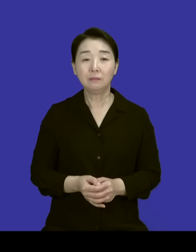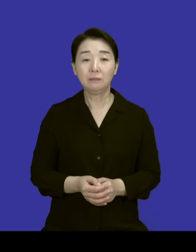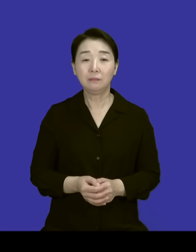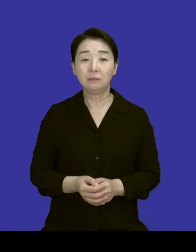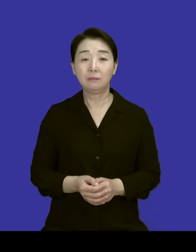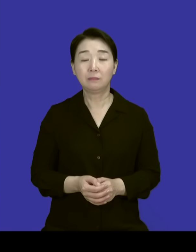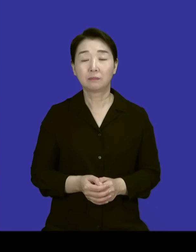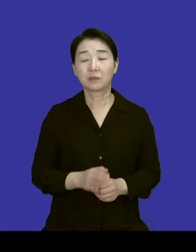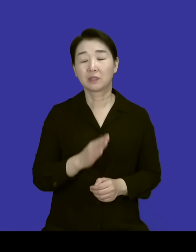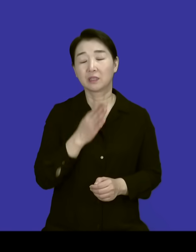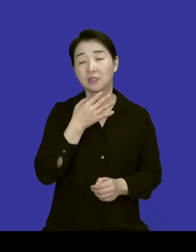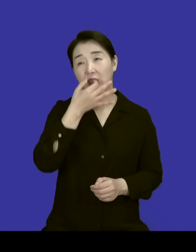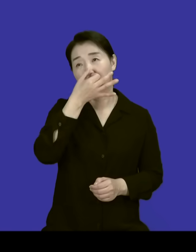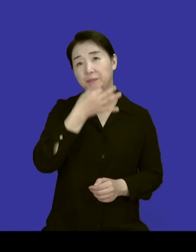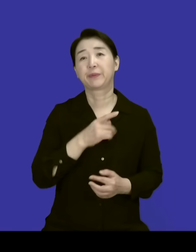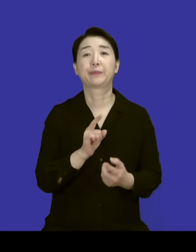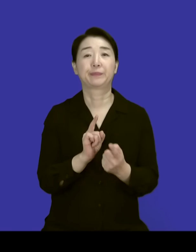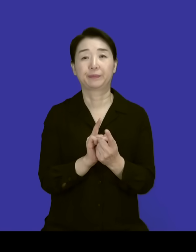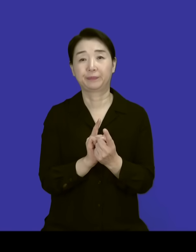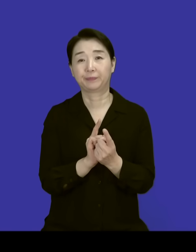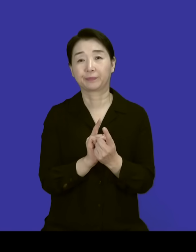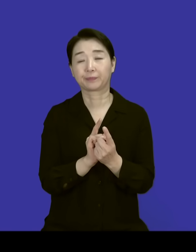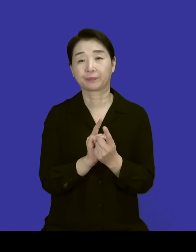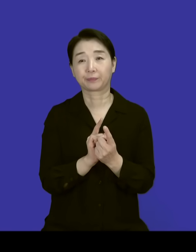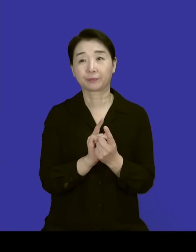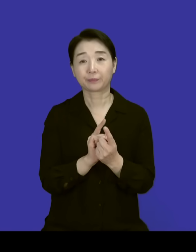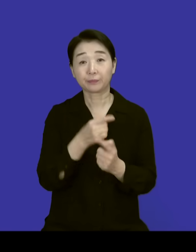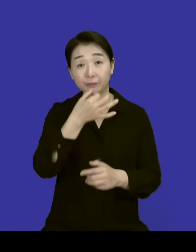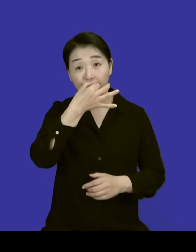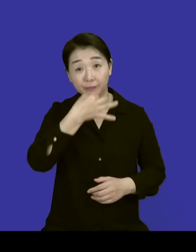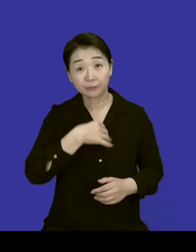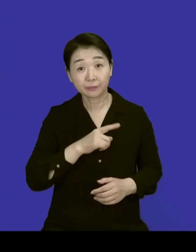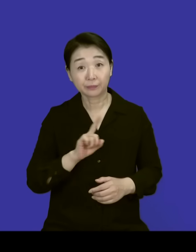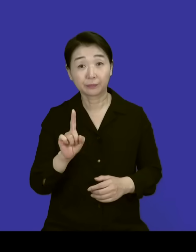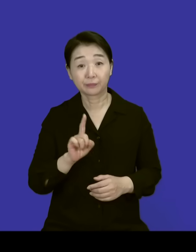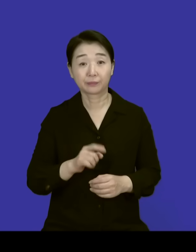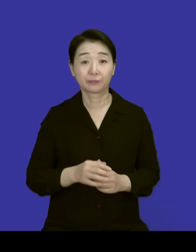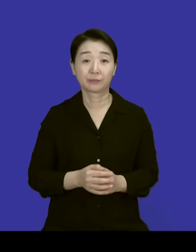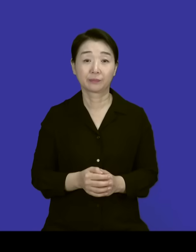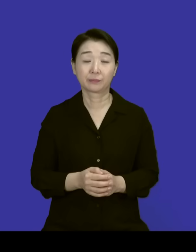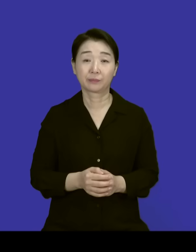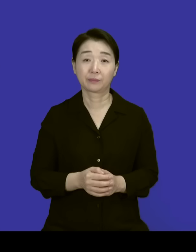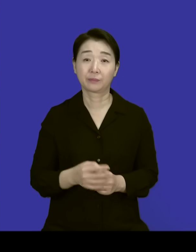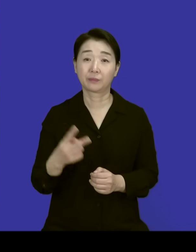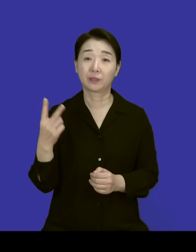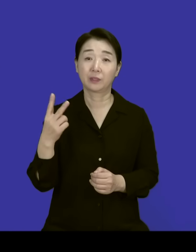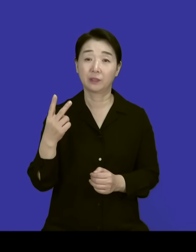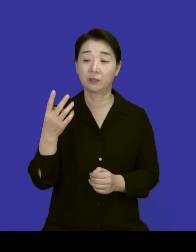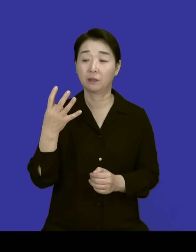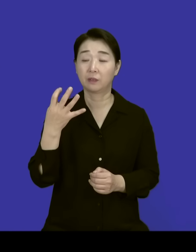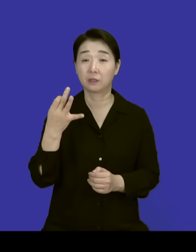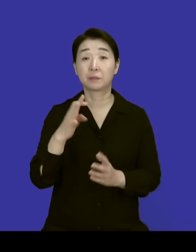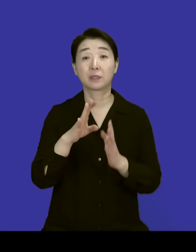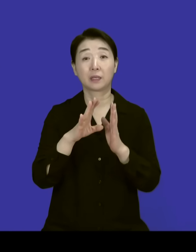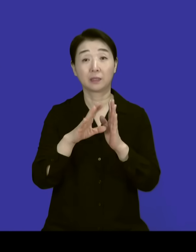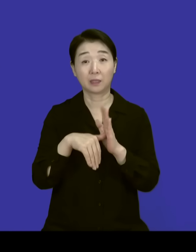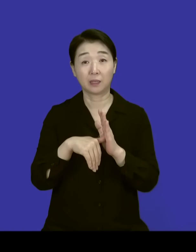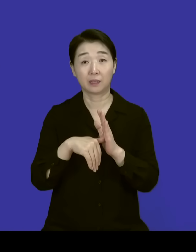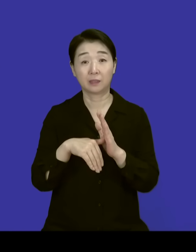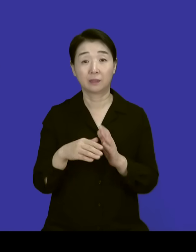진짜 힘듦이 딱 오더라고요 저한테 이제. 어떤 힘듦이었습니까? 14년도에 네. 이제 몇 년 동안